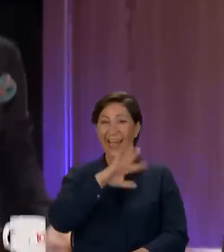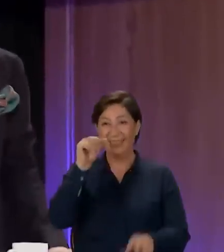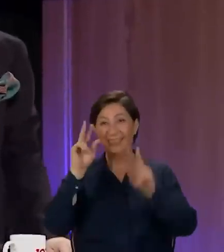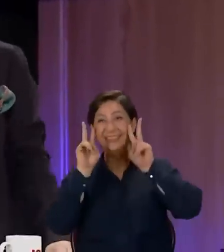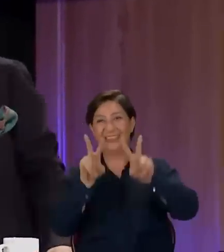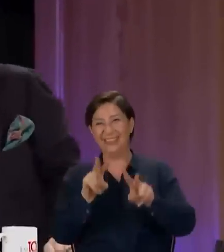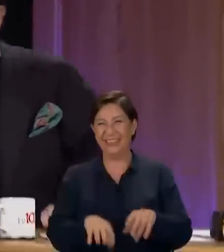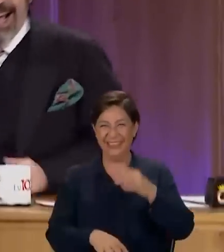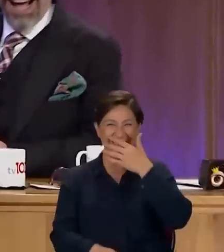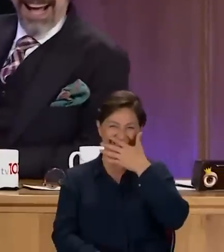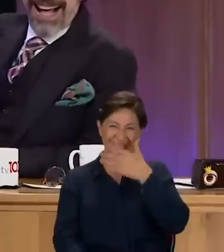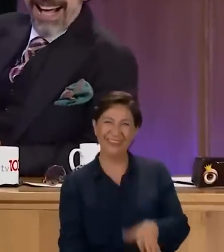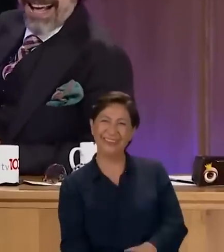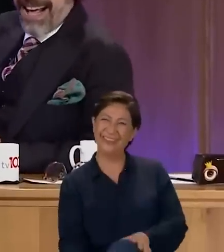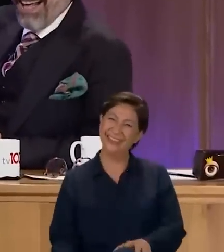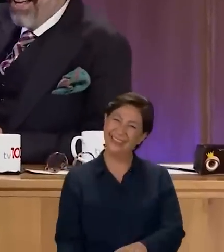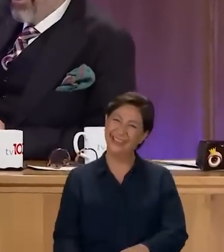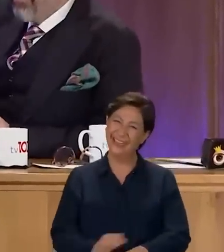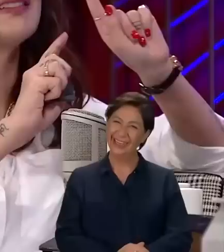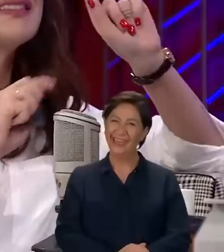gördü mü?